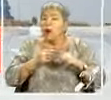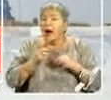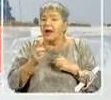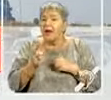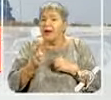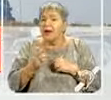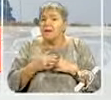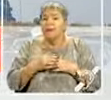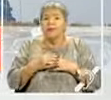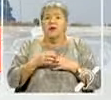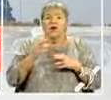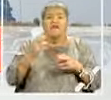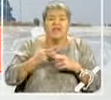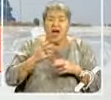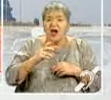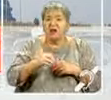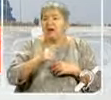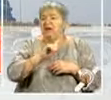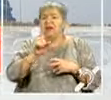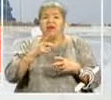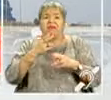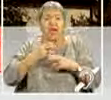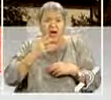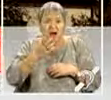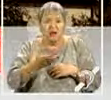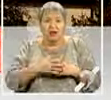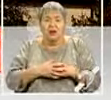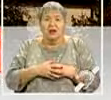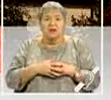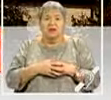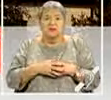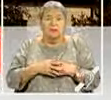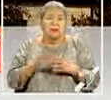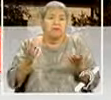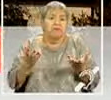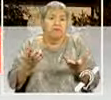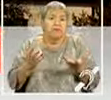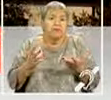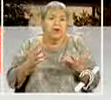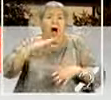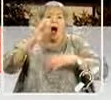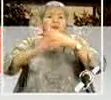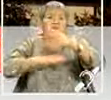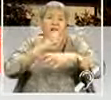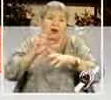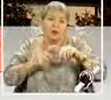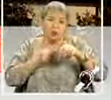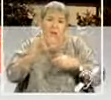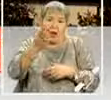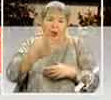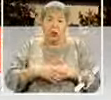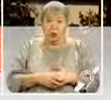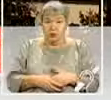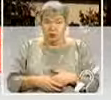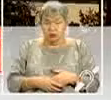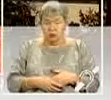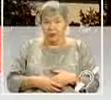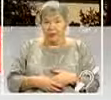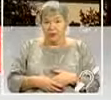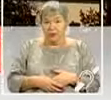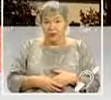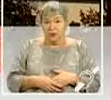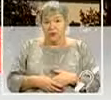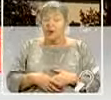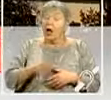deșeuri feroase, deșeuri neferoase. Sunt, în general, deșeuri amestecate. Observăm.